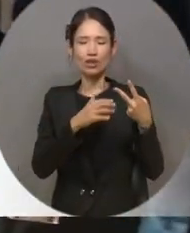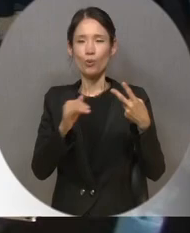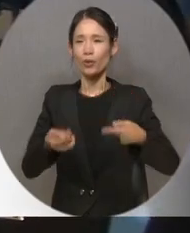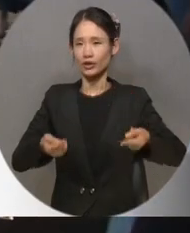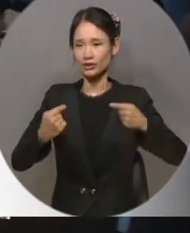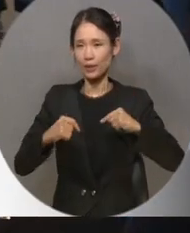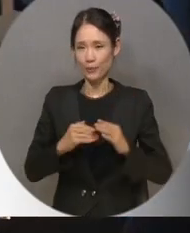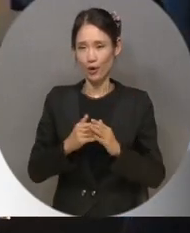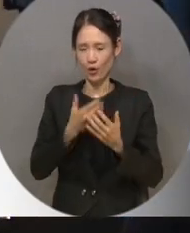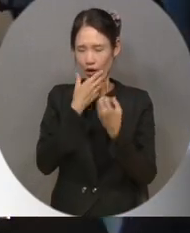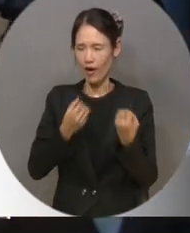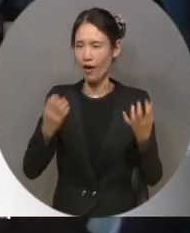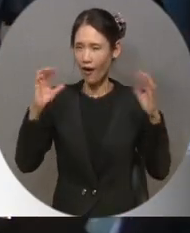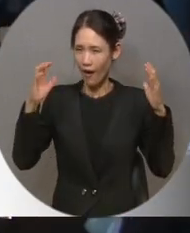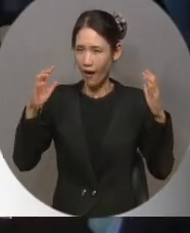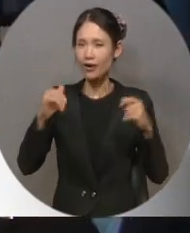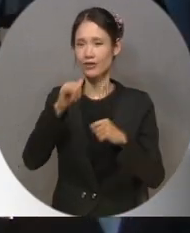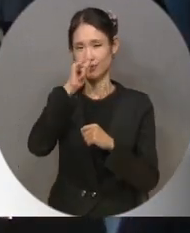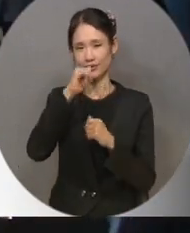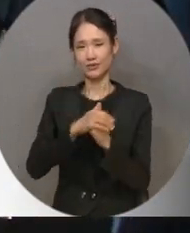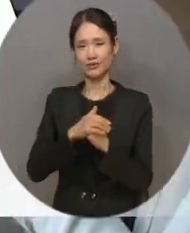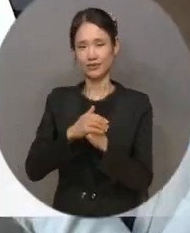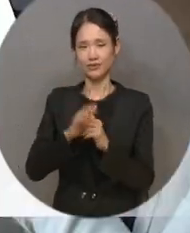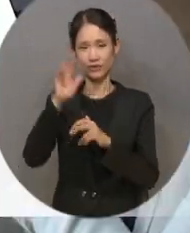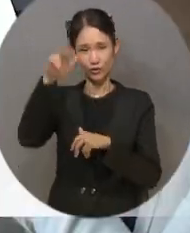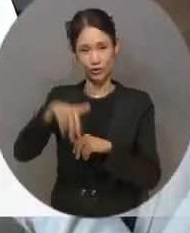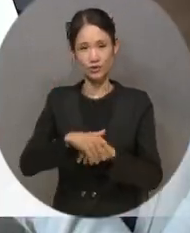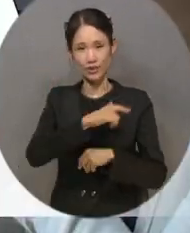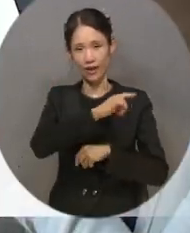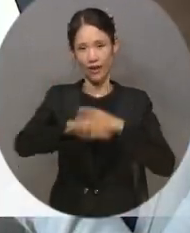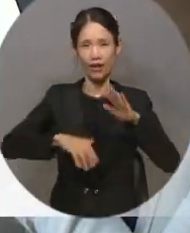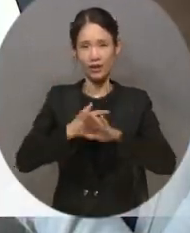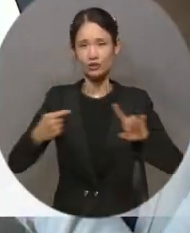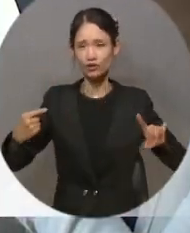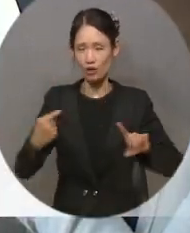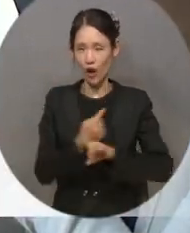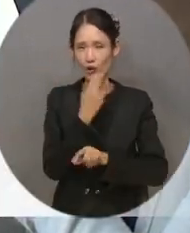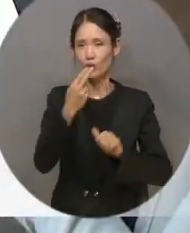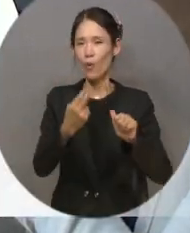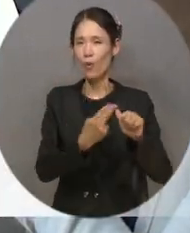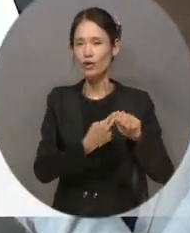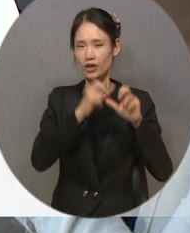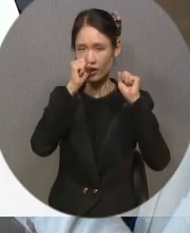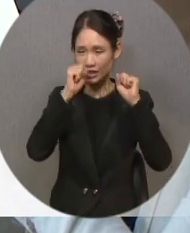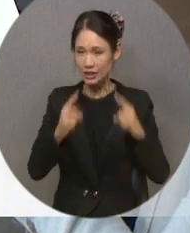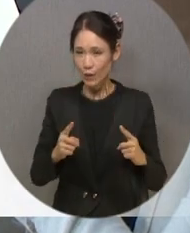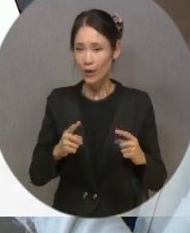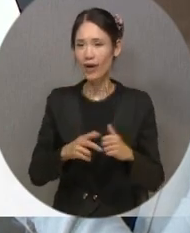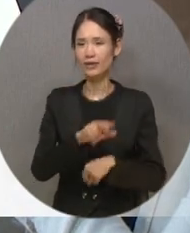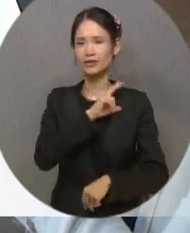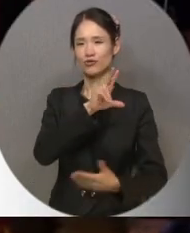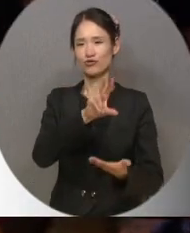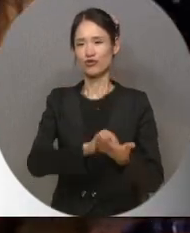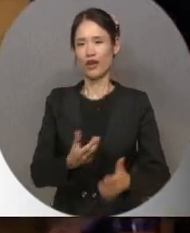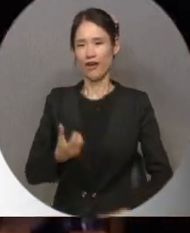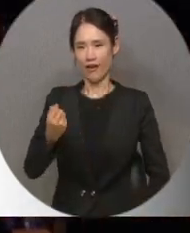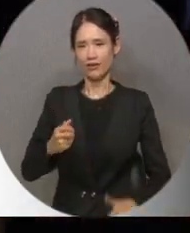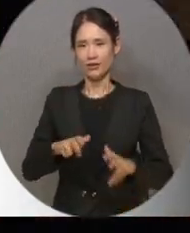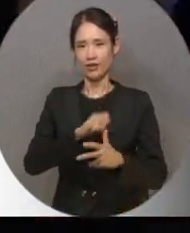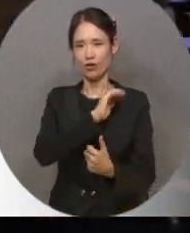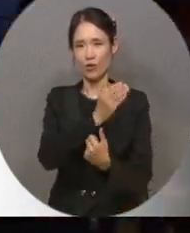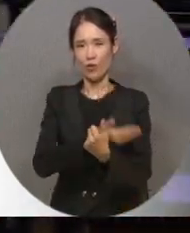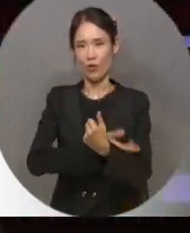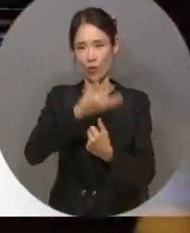열기를 더했습니다 지구촌 대전은 그 도전과 기회를 슬로건으로 장애인 인권과 고용